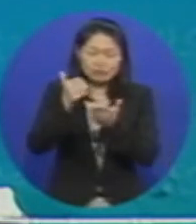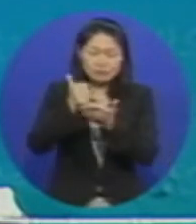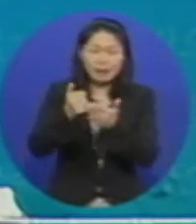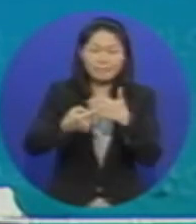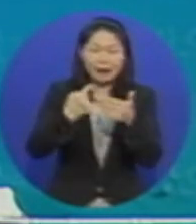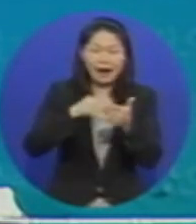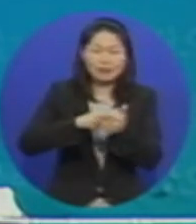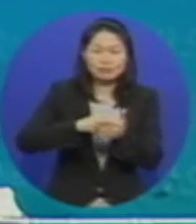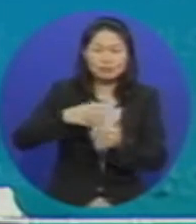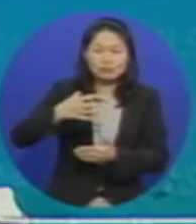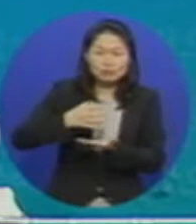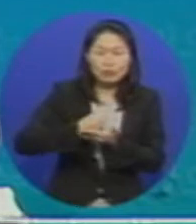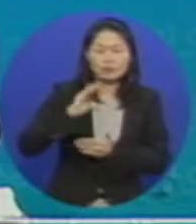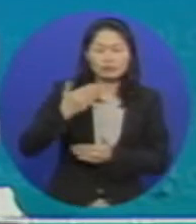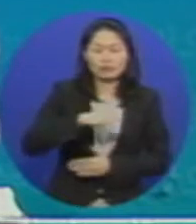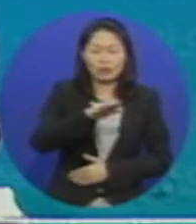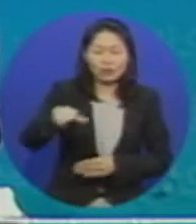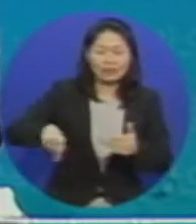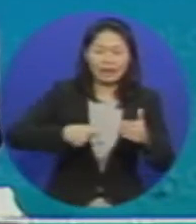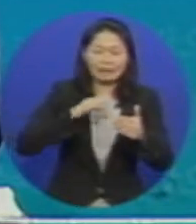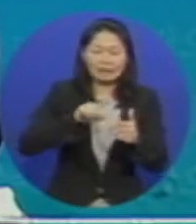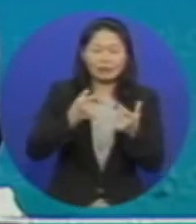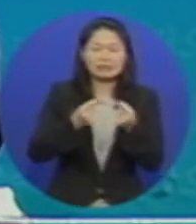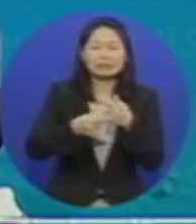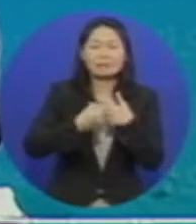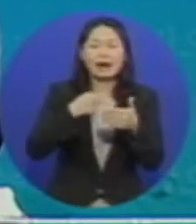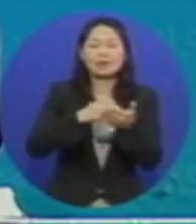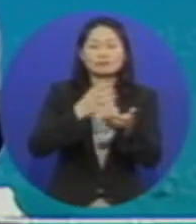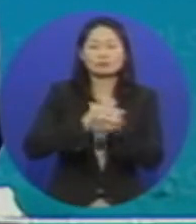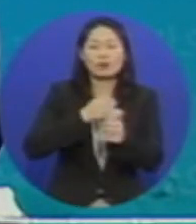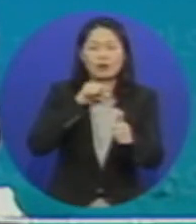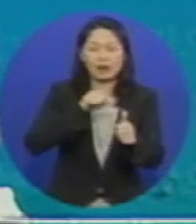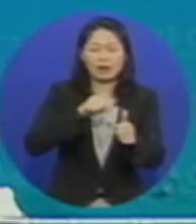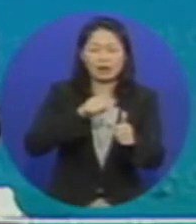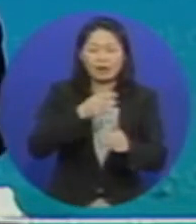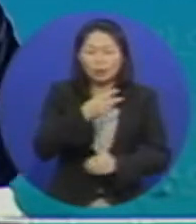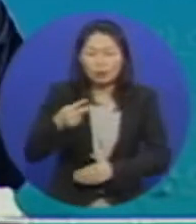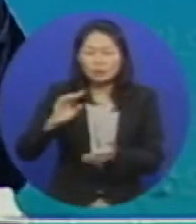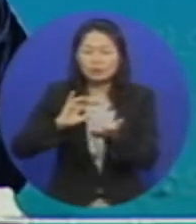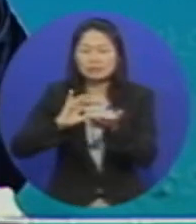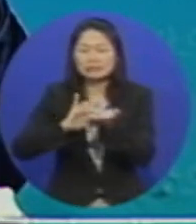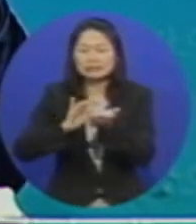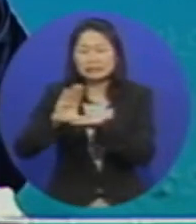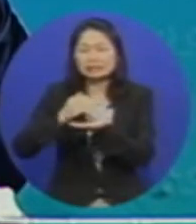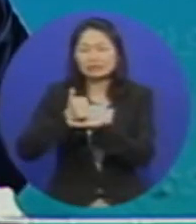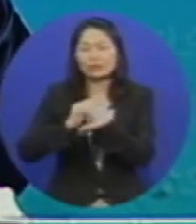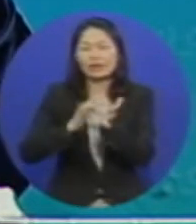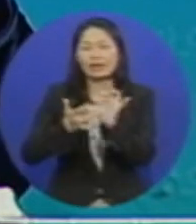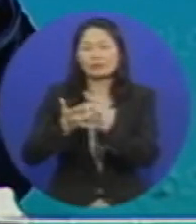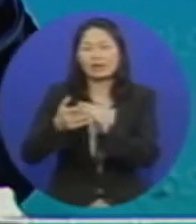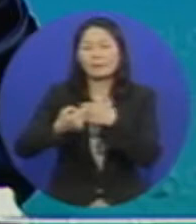품어야 할 때입니다 너희 아내 이 마음을 품으라 곧 그리스도 예수의 마음이니